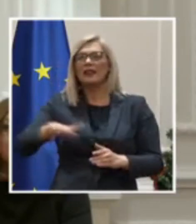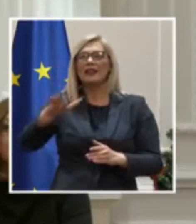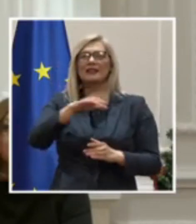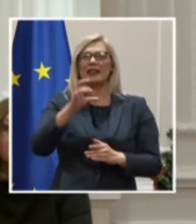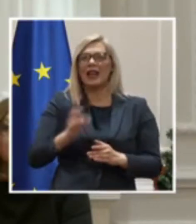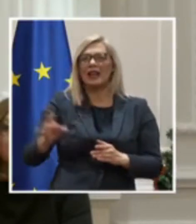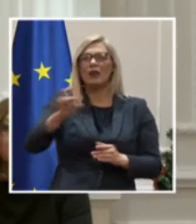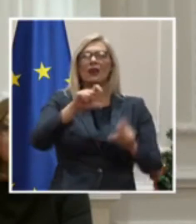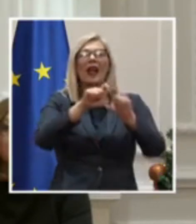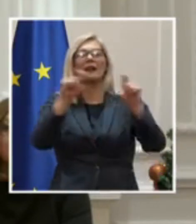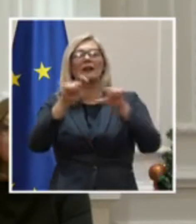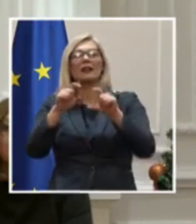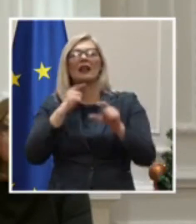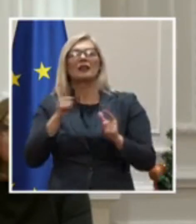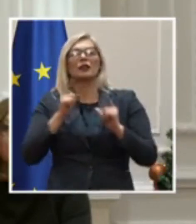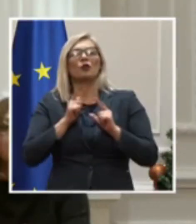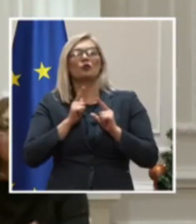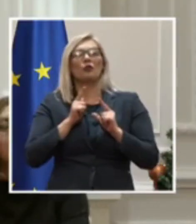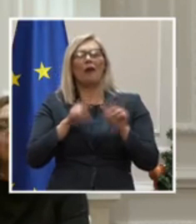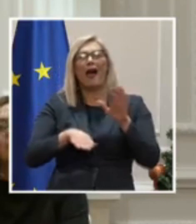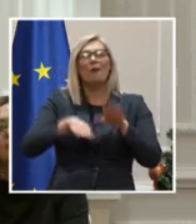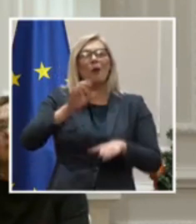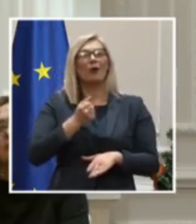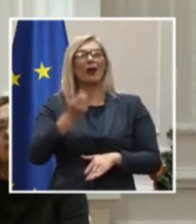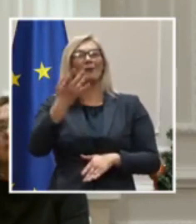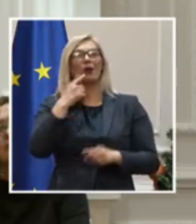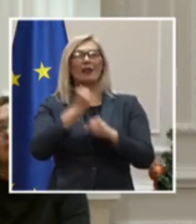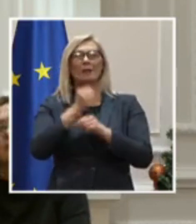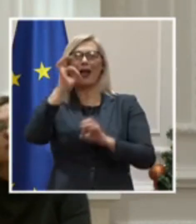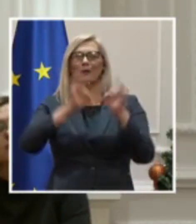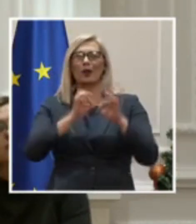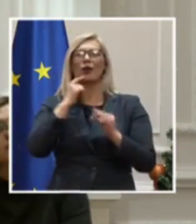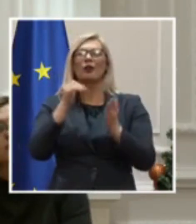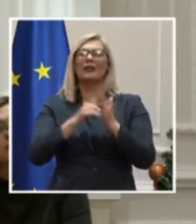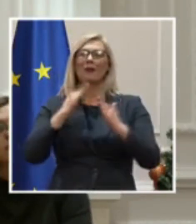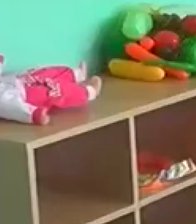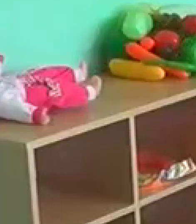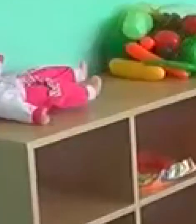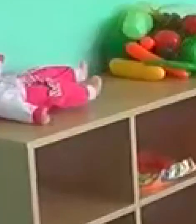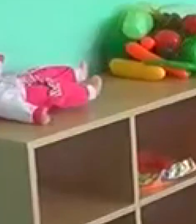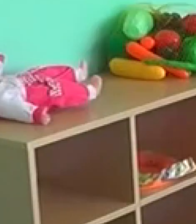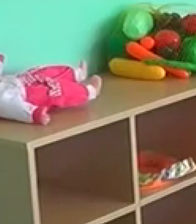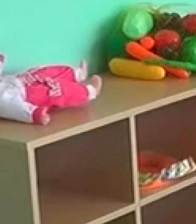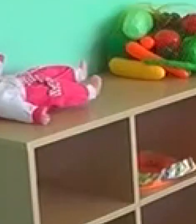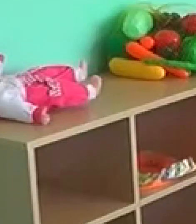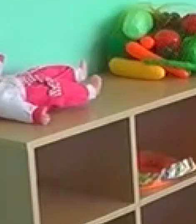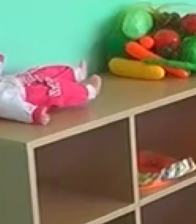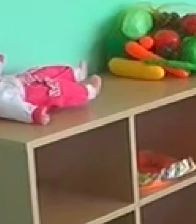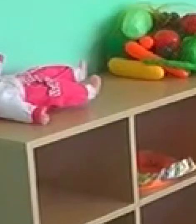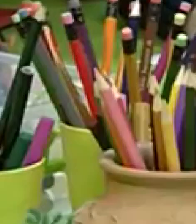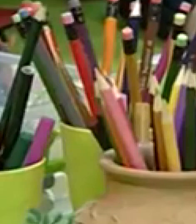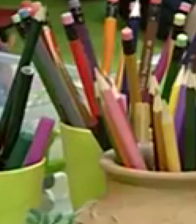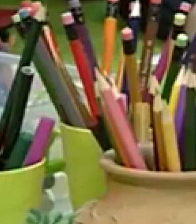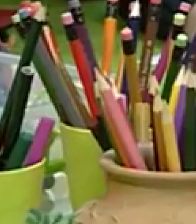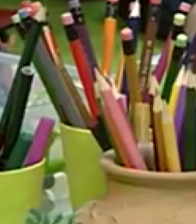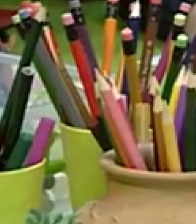се очекува многу поголем број на извршени проценки кои треба да ги задоволат реалните потреби. Дополнително треба да се подигне и